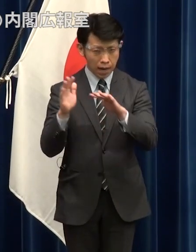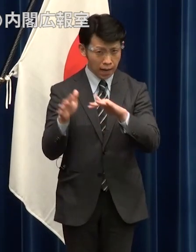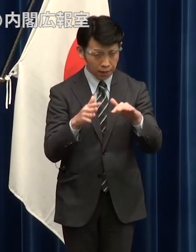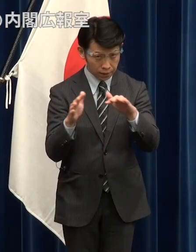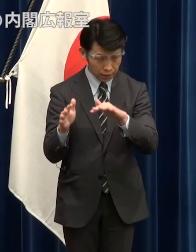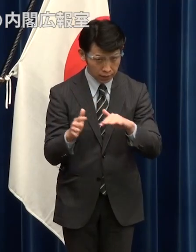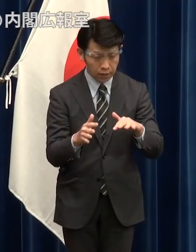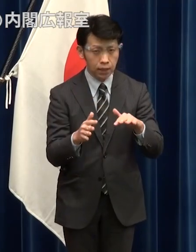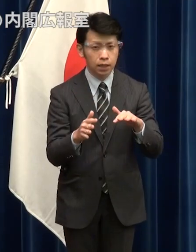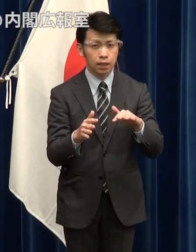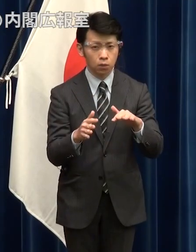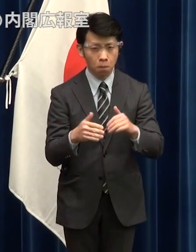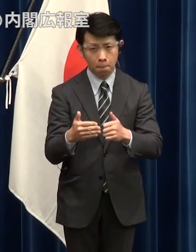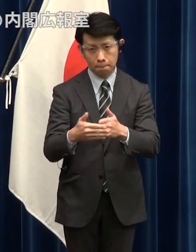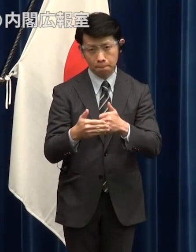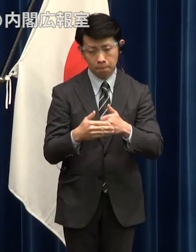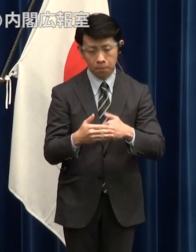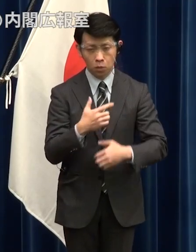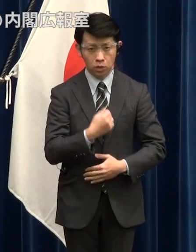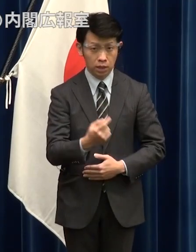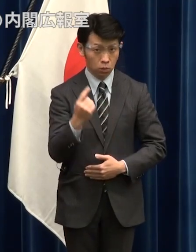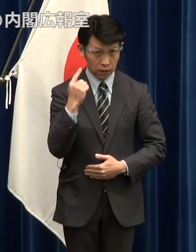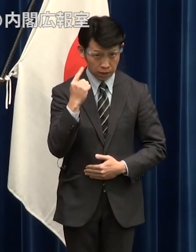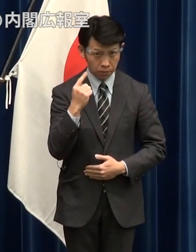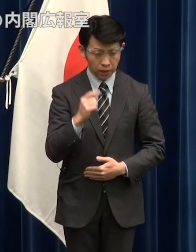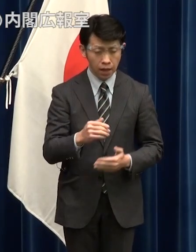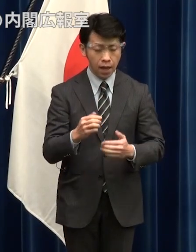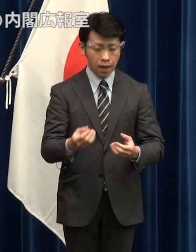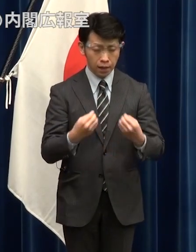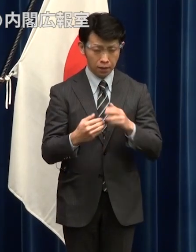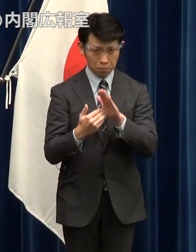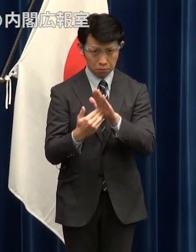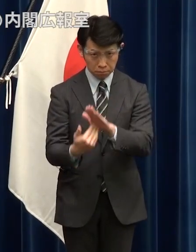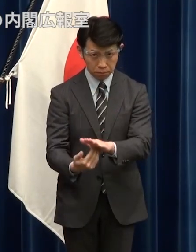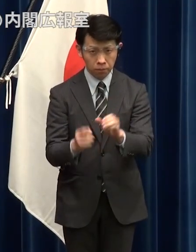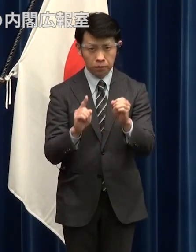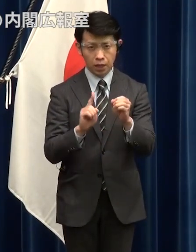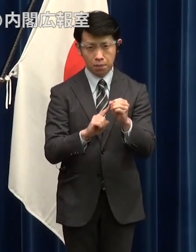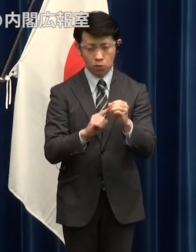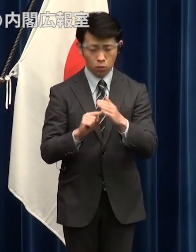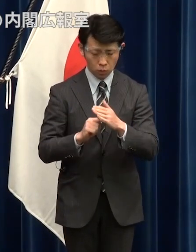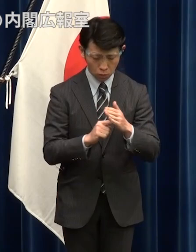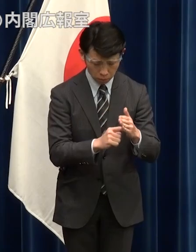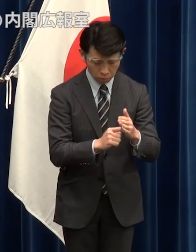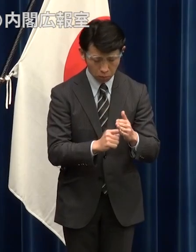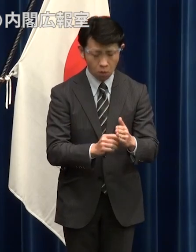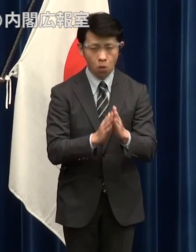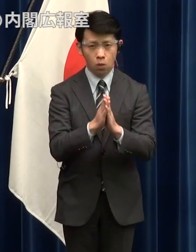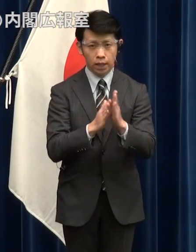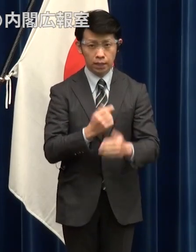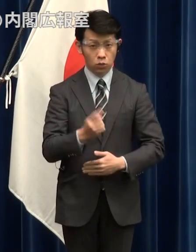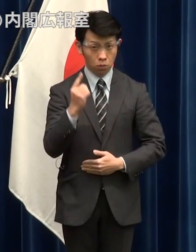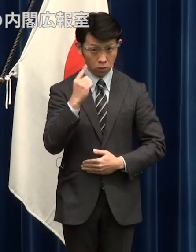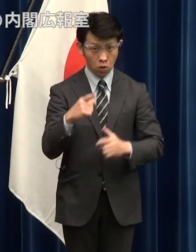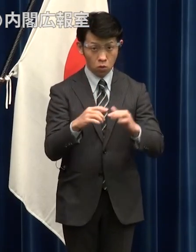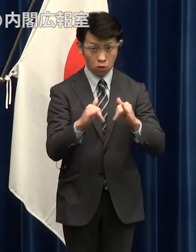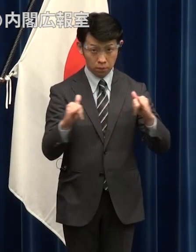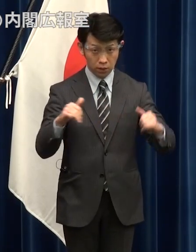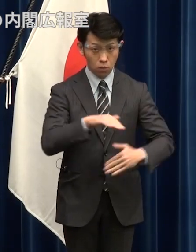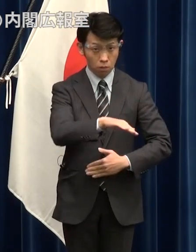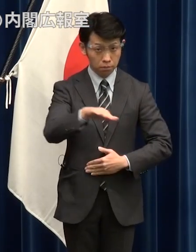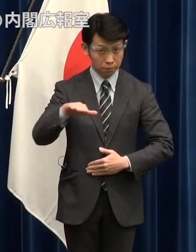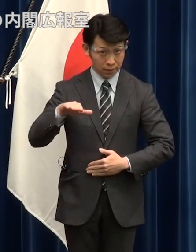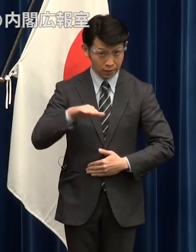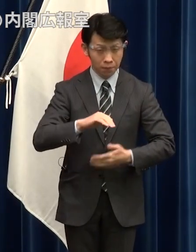くなど、感染対策に万全を期すようお願いをいたします。国民の皆さん、ぜ